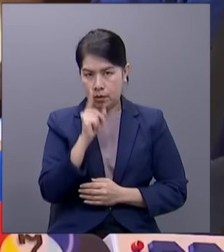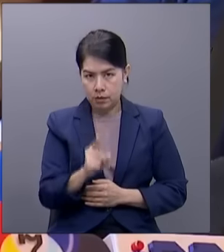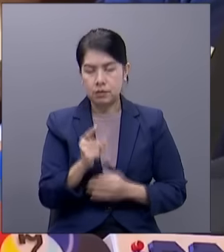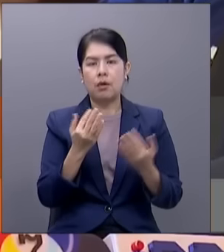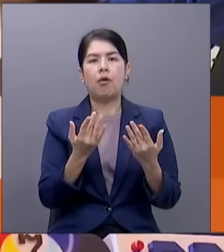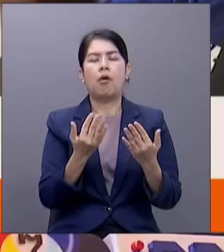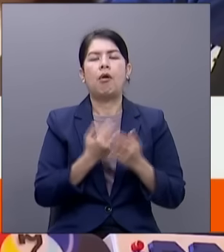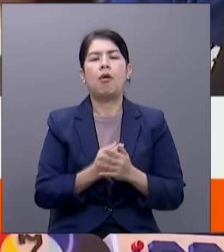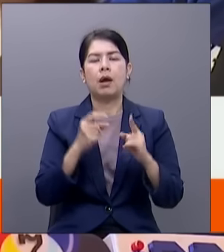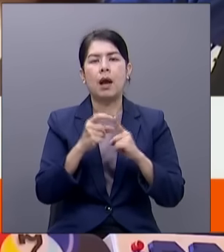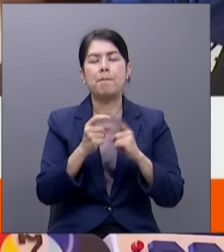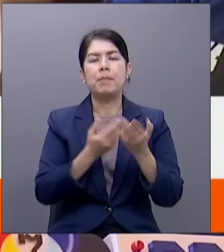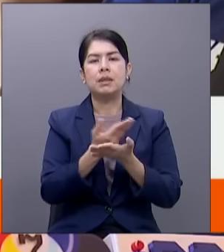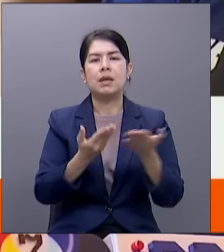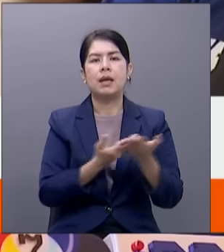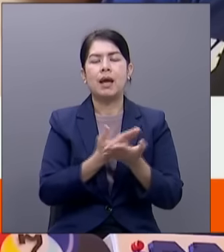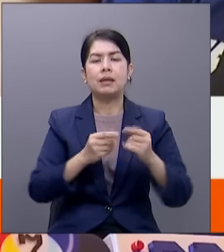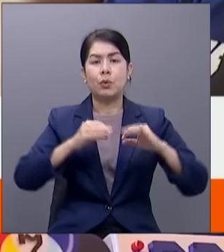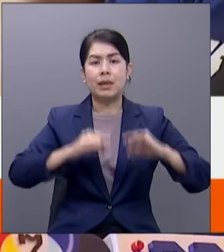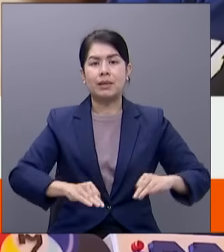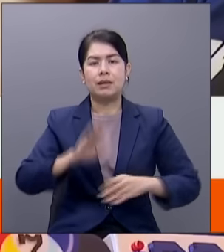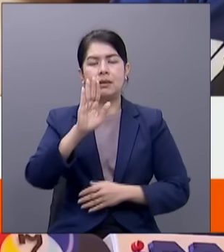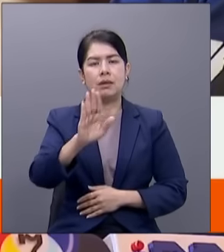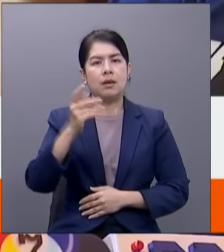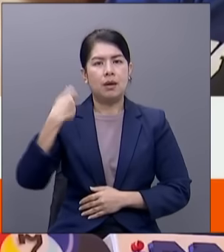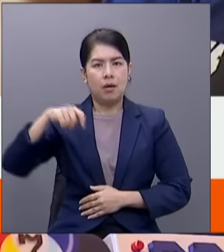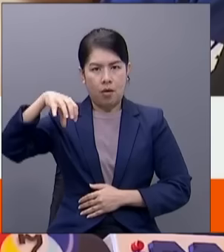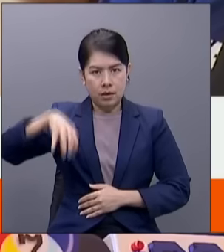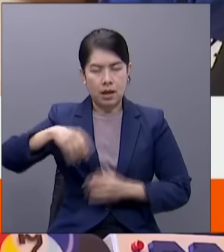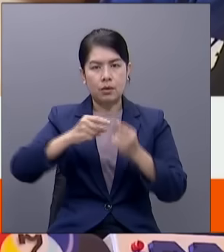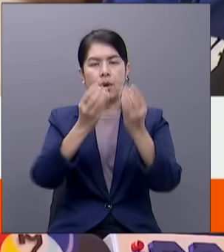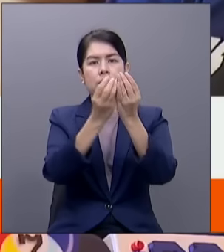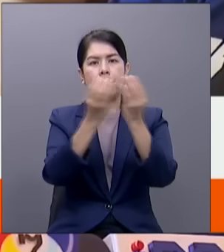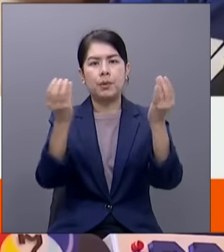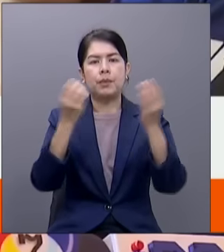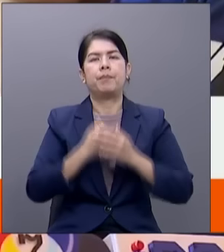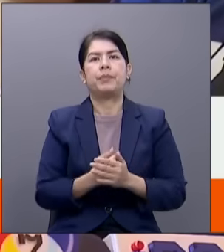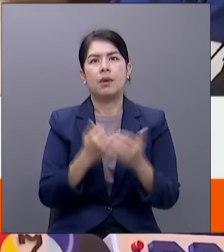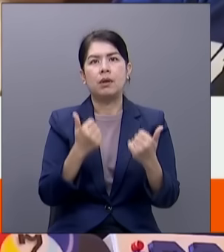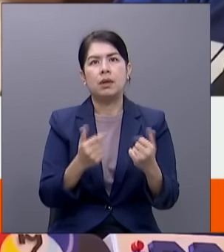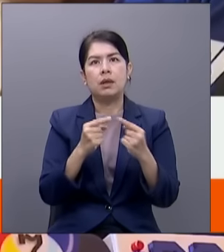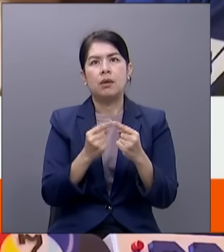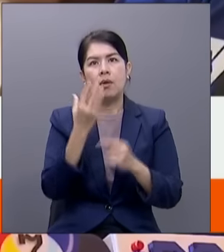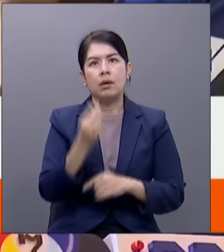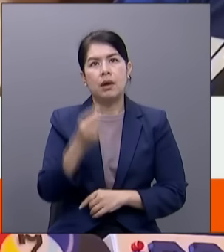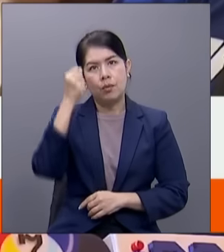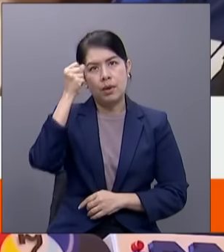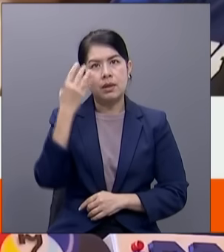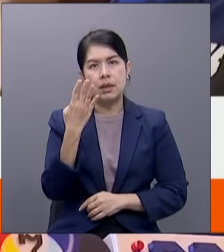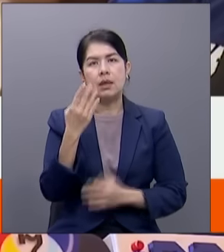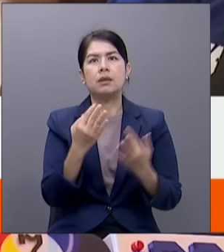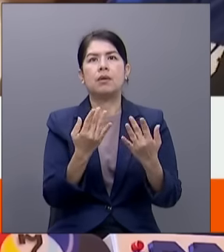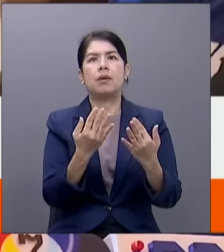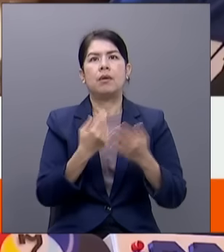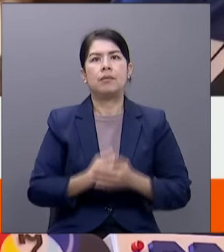ต้องรอคำวินิจฉัยของศาลวันนั้นผมพูดว่าเหลือ7วันตอนนี้ก็เหลือ4วันก็รออีกสักนิดครับ กก